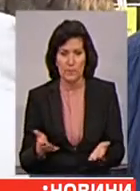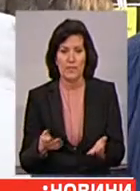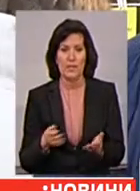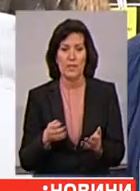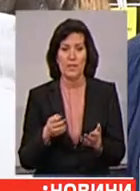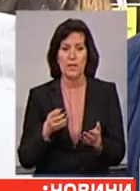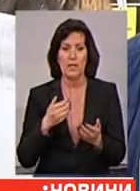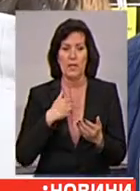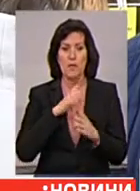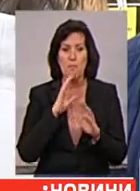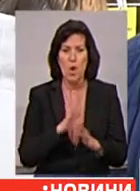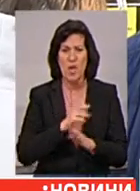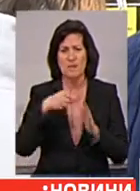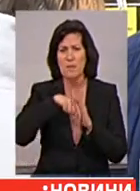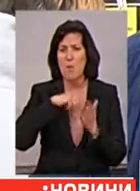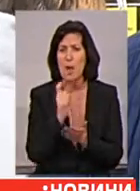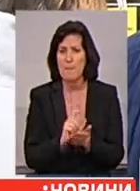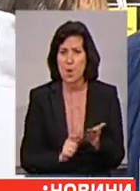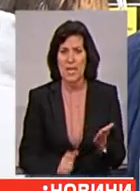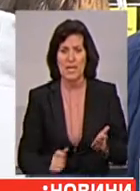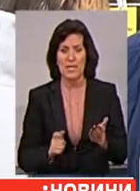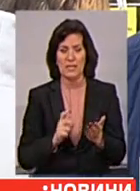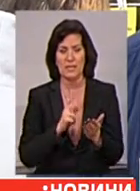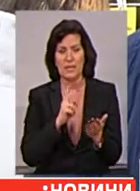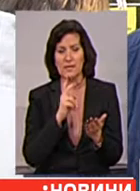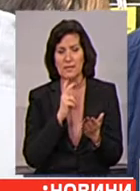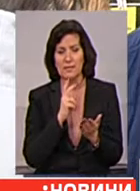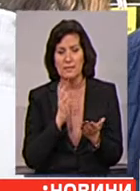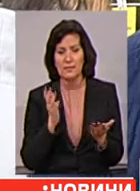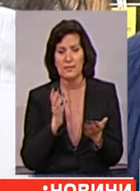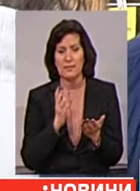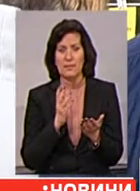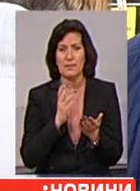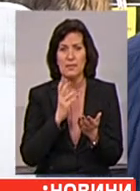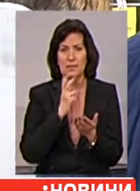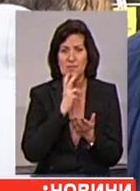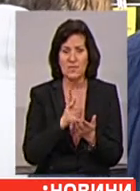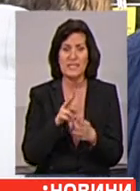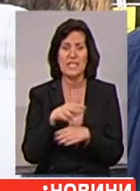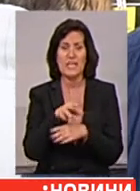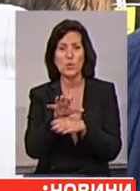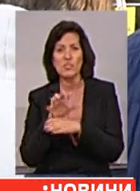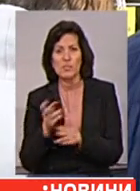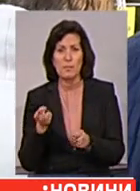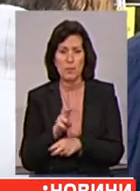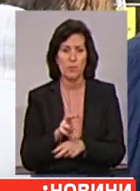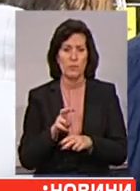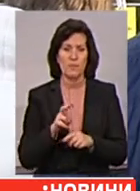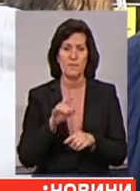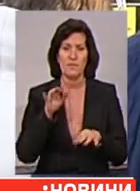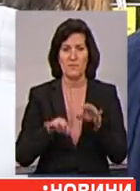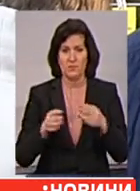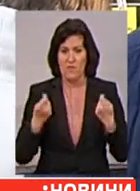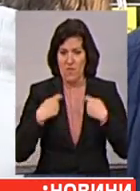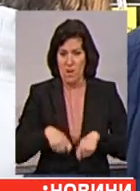поет, класні вірші, глибока поезія. А дивитися, ну, к літературній світлиці, приходити і вдівати вишиванку один